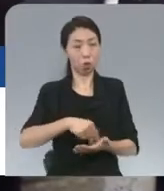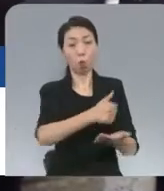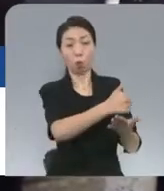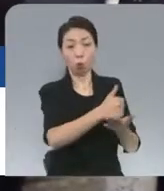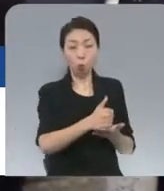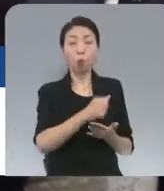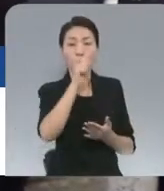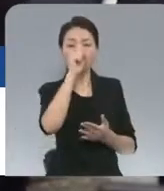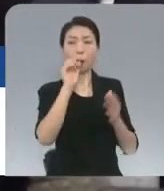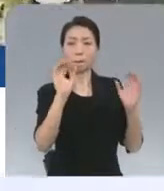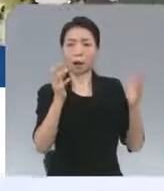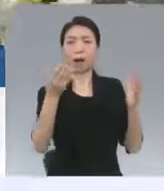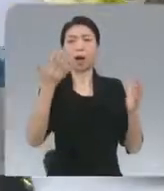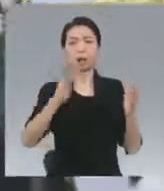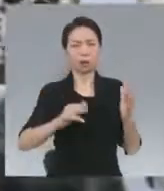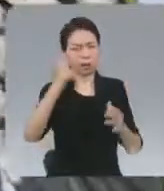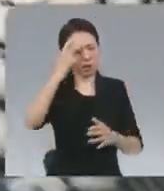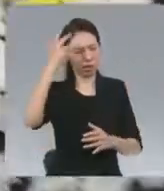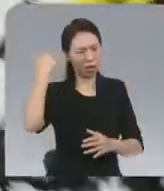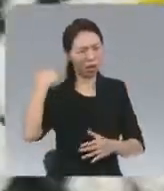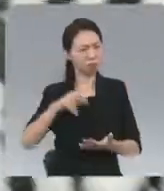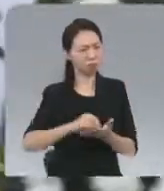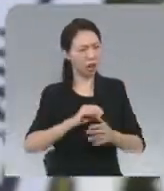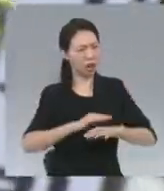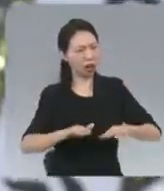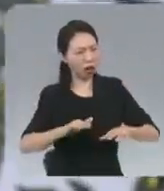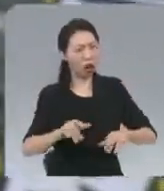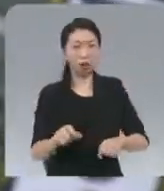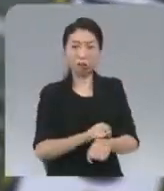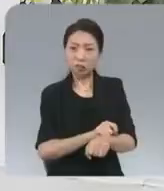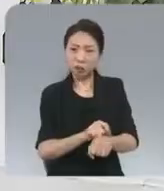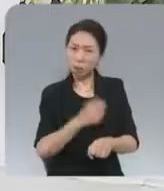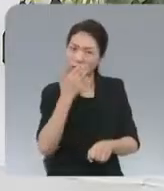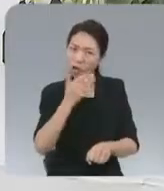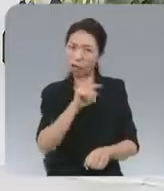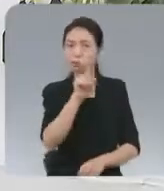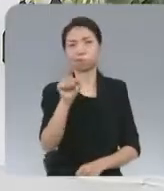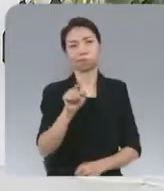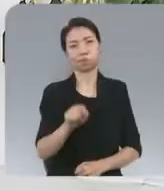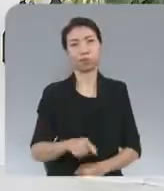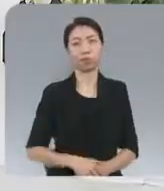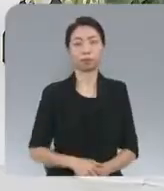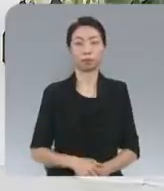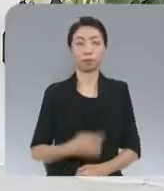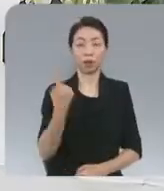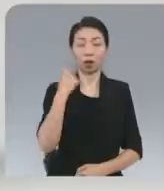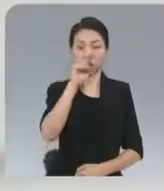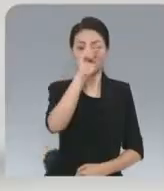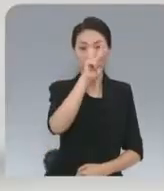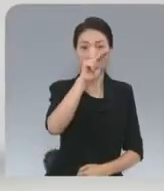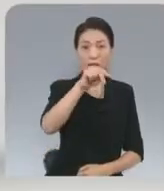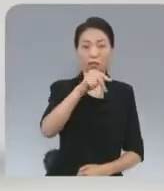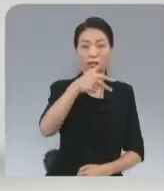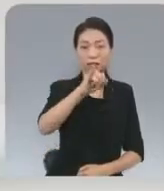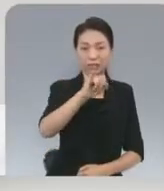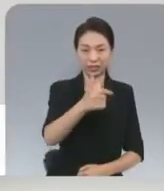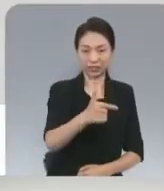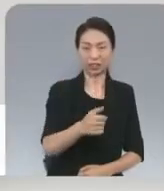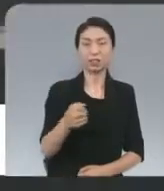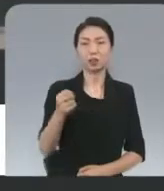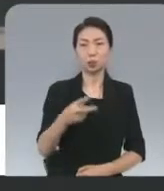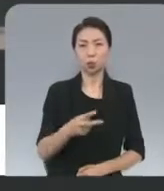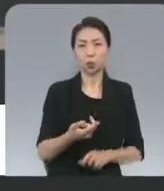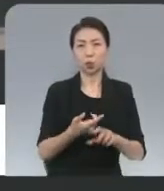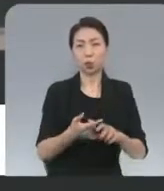dont rêvait le défunt shinzo abe lors des élections de dimanche ils ont conforté leur majorité à la chambre haute